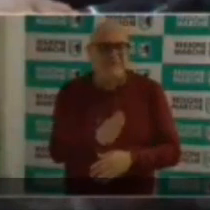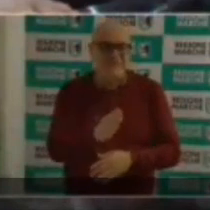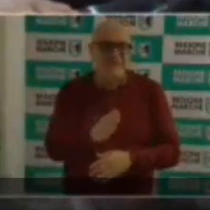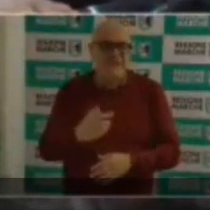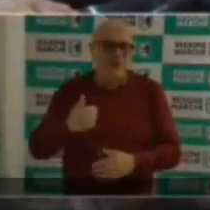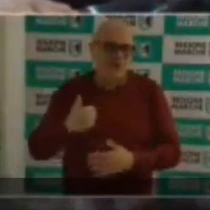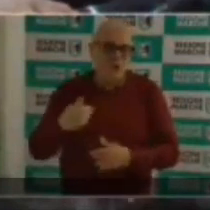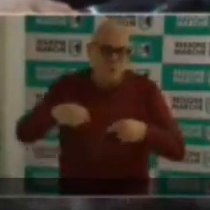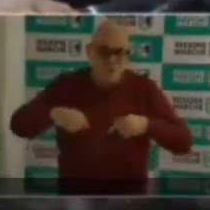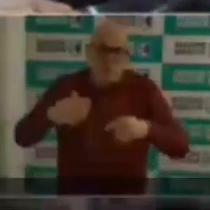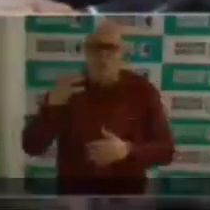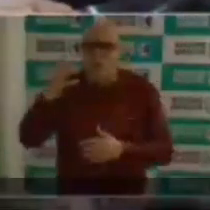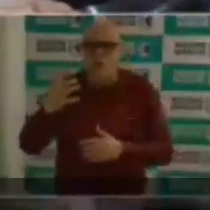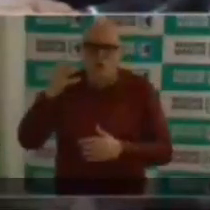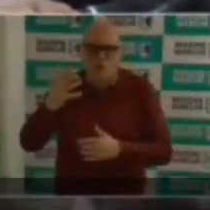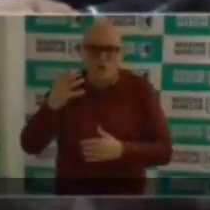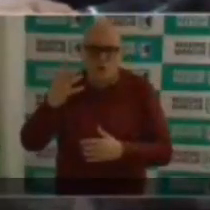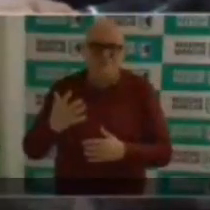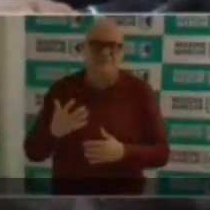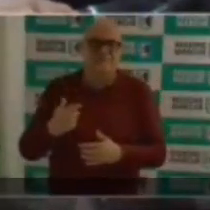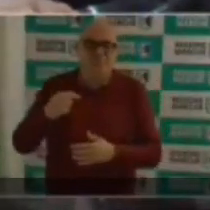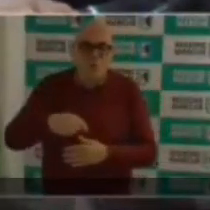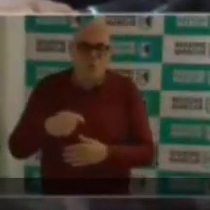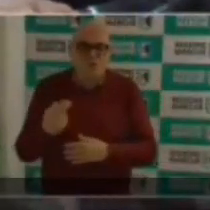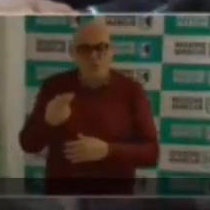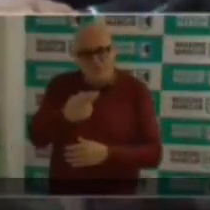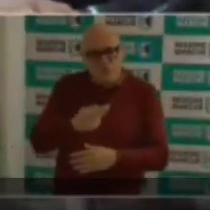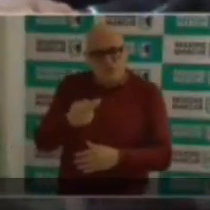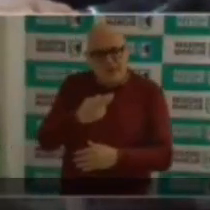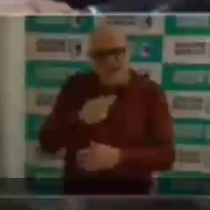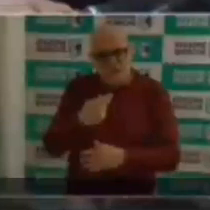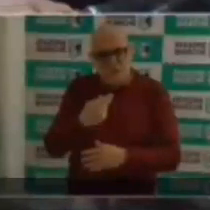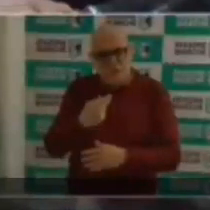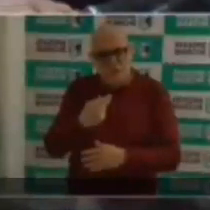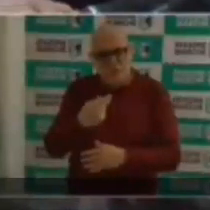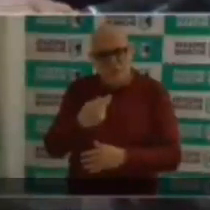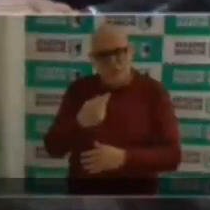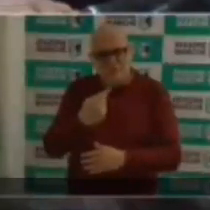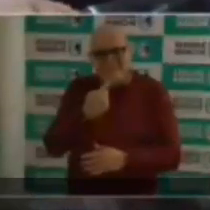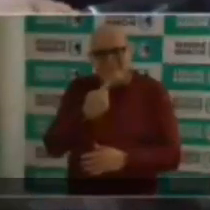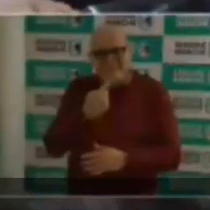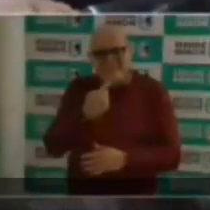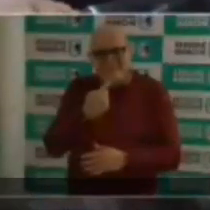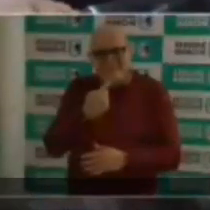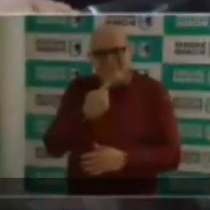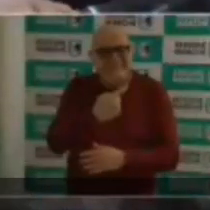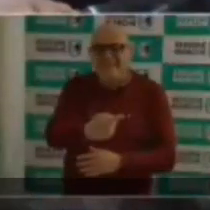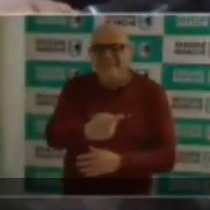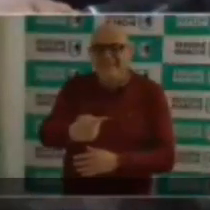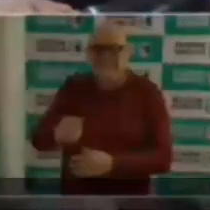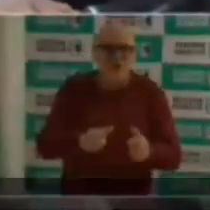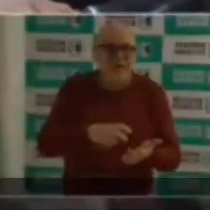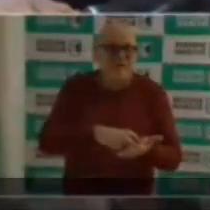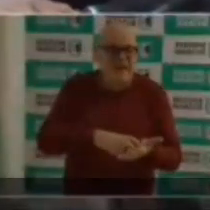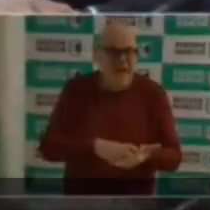andiamo orgogliosi. Poi questo progetto si rivolge soprattutto ai fragili,